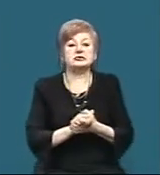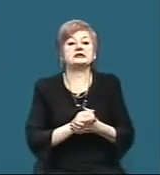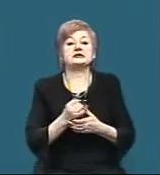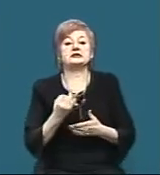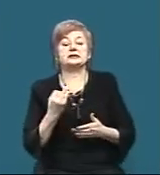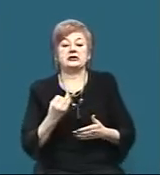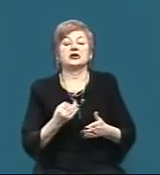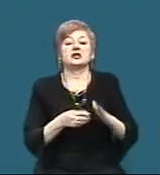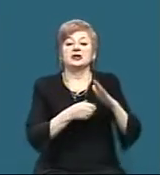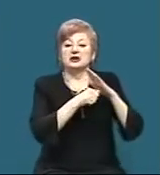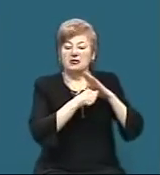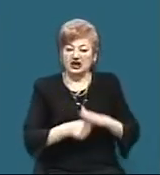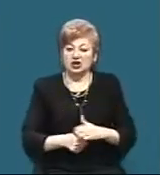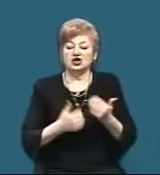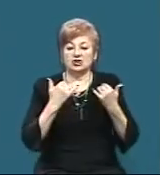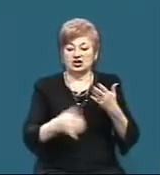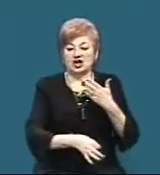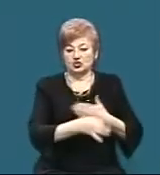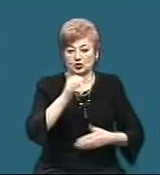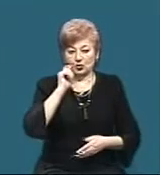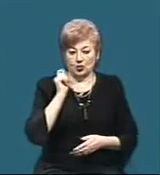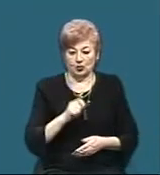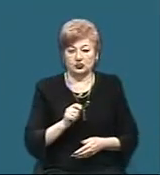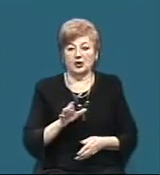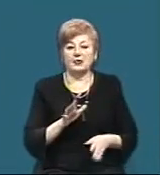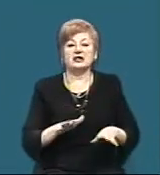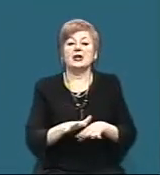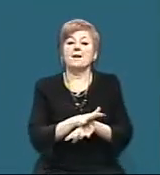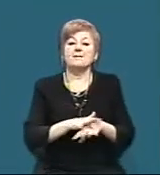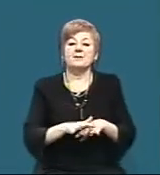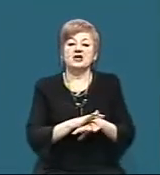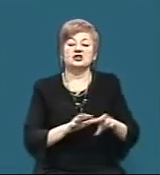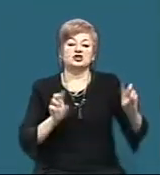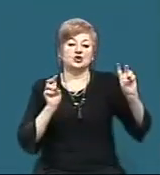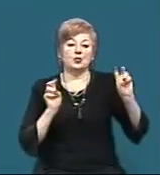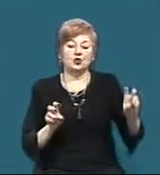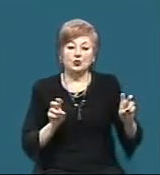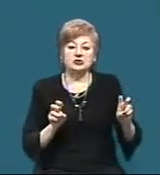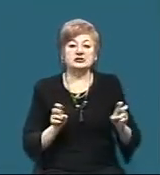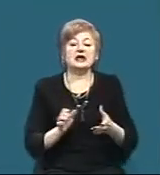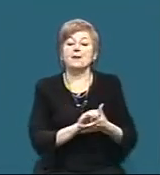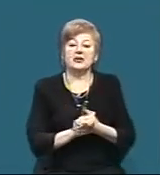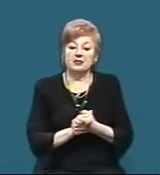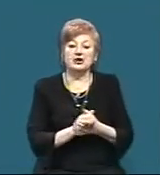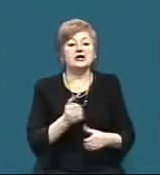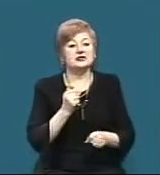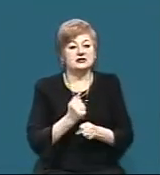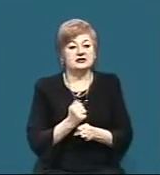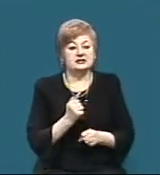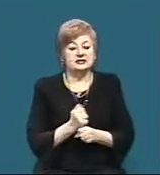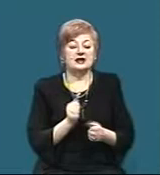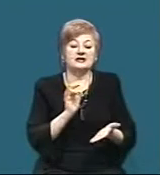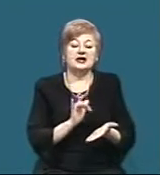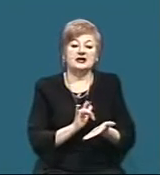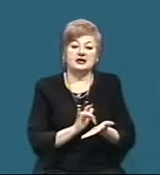Сходу України був розроблений згідно методології Міжнародного індексу соціальної згуртованості і примирення, створеного на Кіпрі Центром